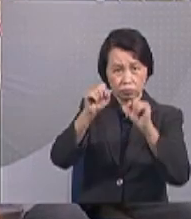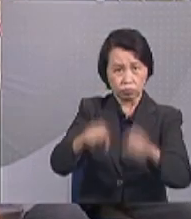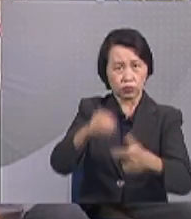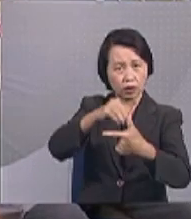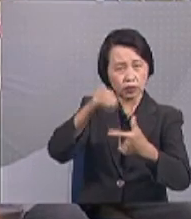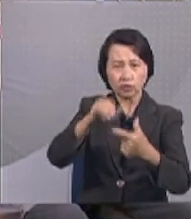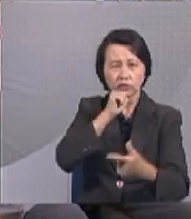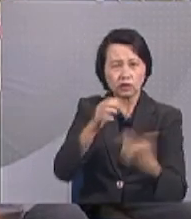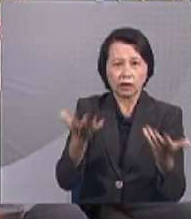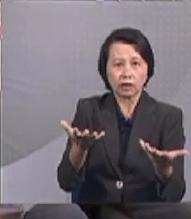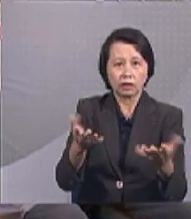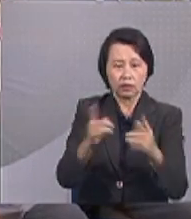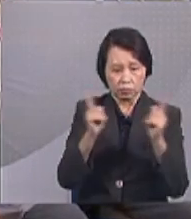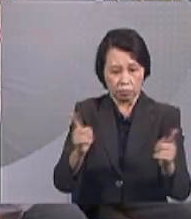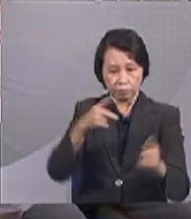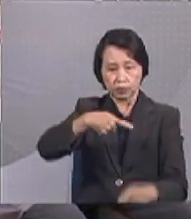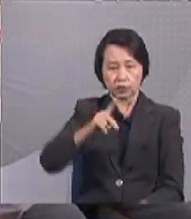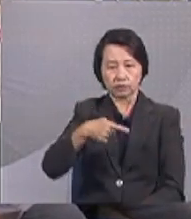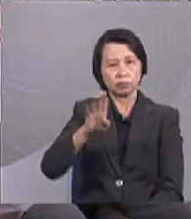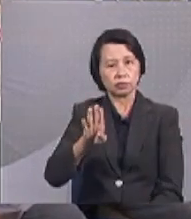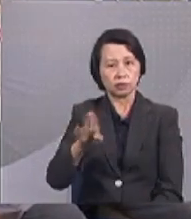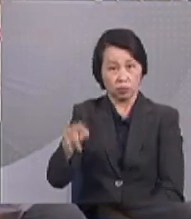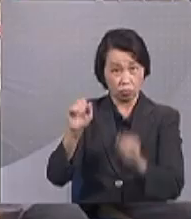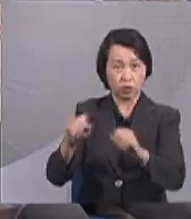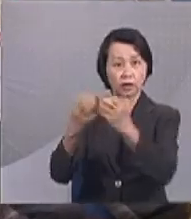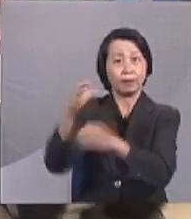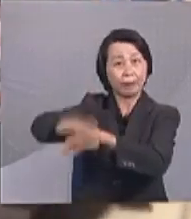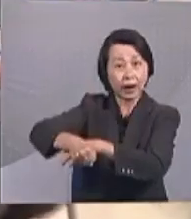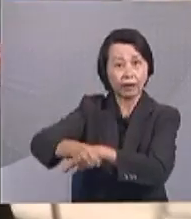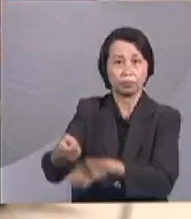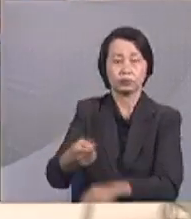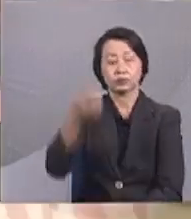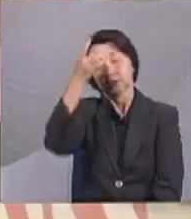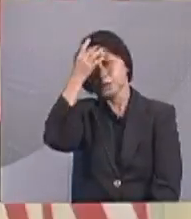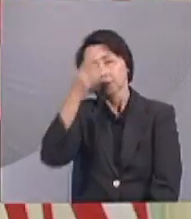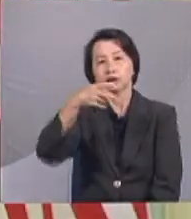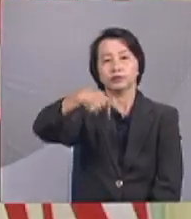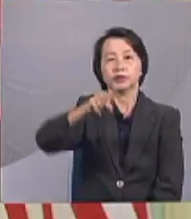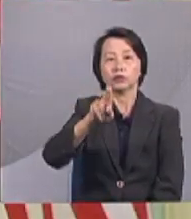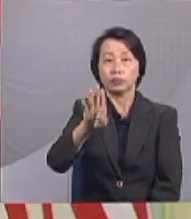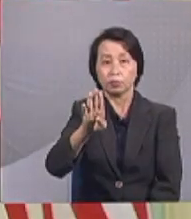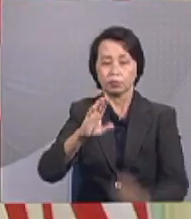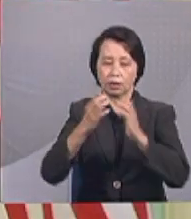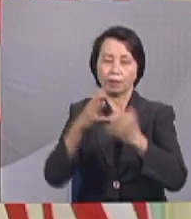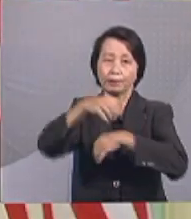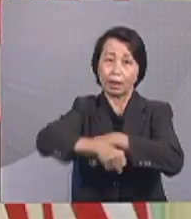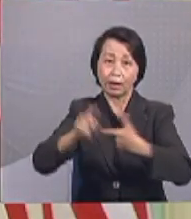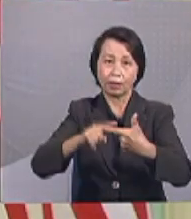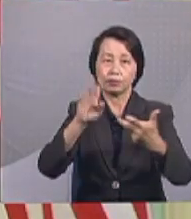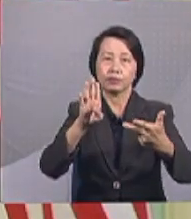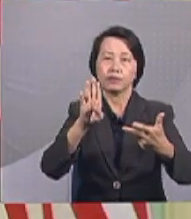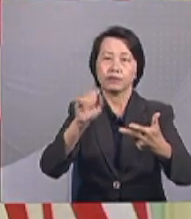beroperasi atau tidak sepanjang PKPB? Pub, kelab malam,